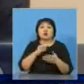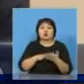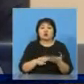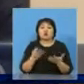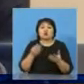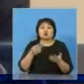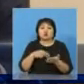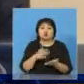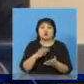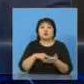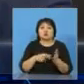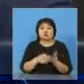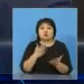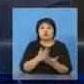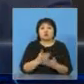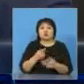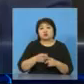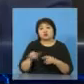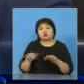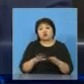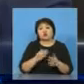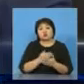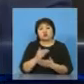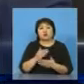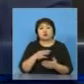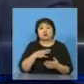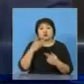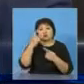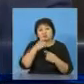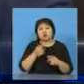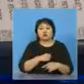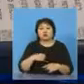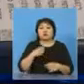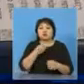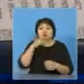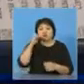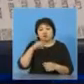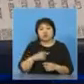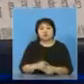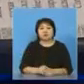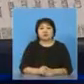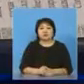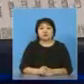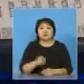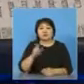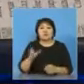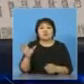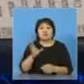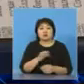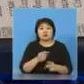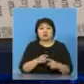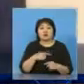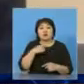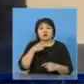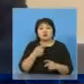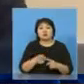тұр. Осы жұмыстардың барлығын да осы деңгейде жеткізу үшін өздеріңіз жақсы біліп отырсыздар. Халықтың барлығына